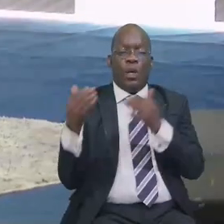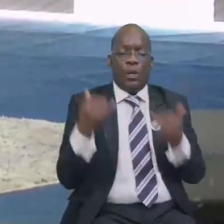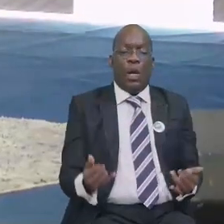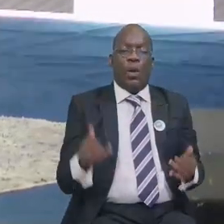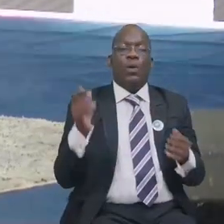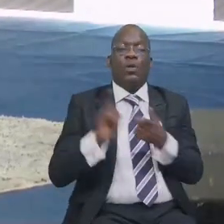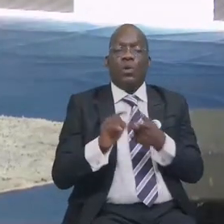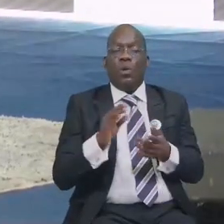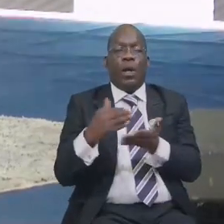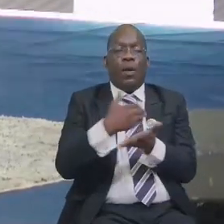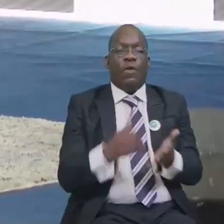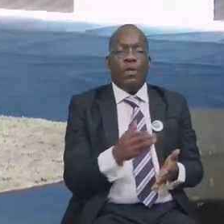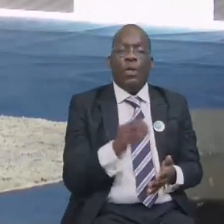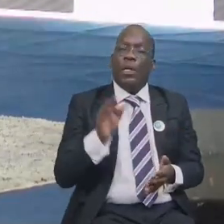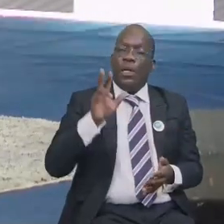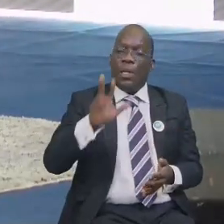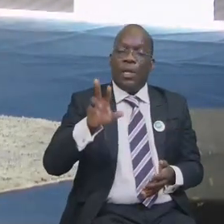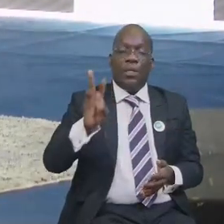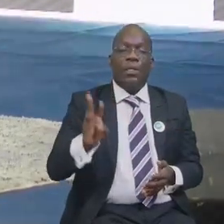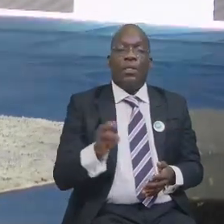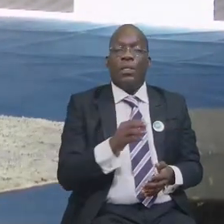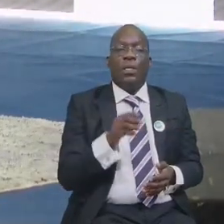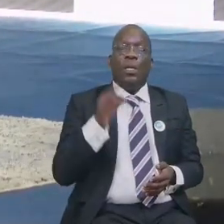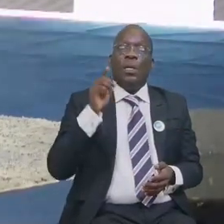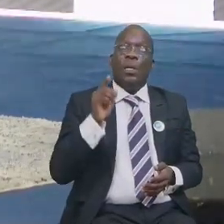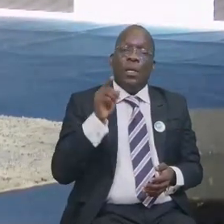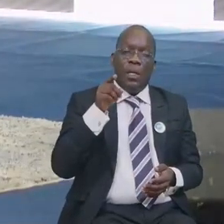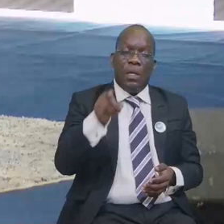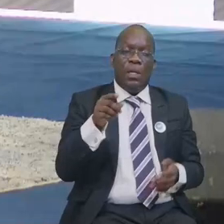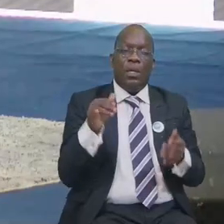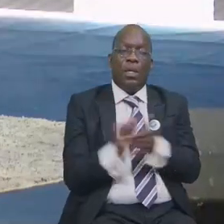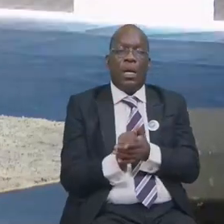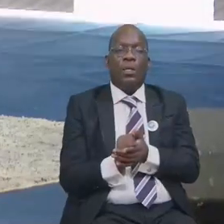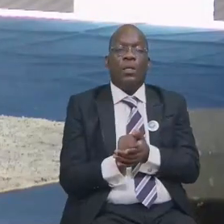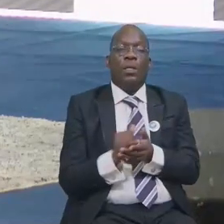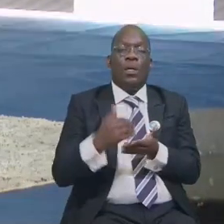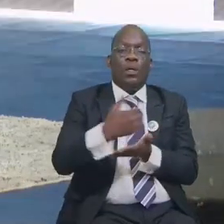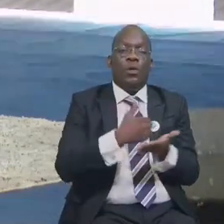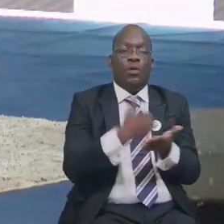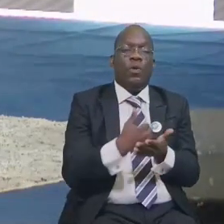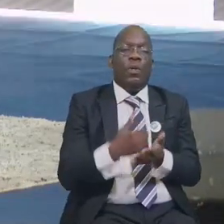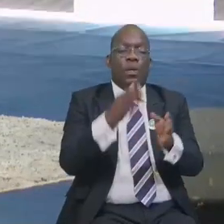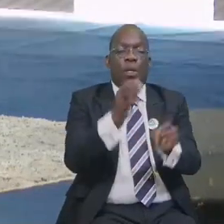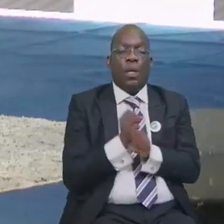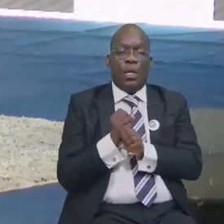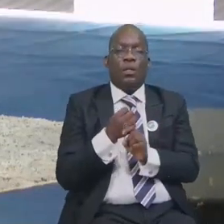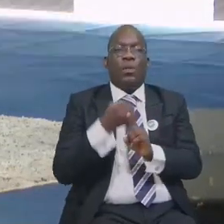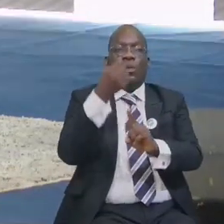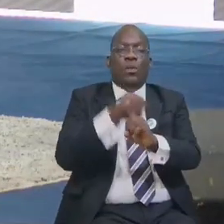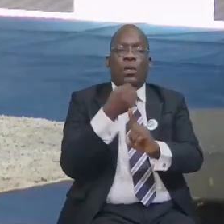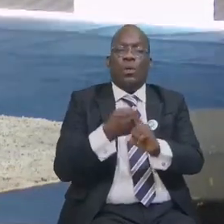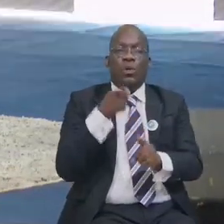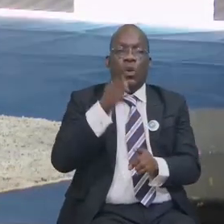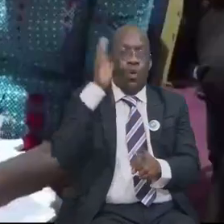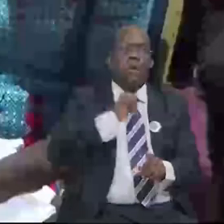qui moissonne reçoit un salaire et amasse des fruits pour la vie éternelle. Vous n'allez pas perdre